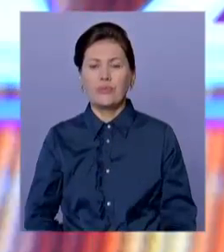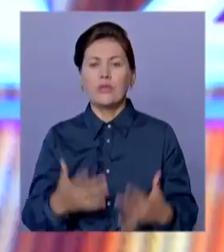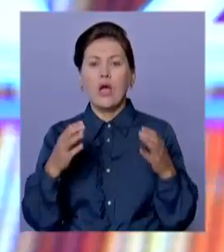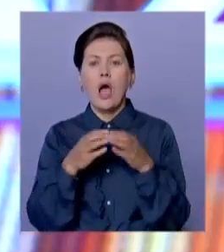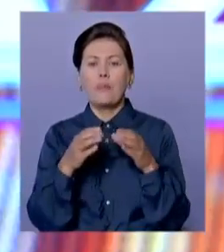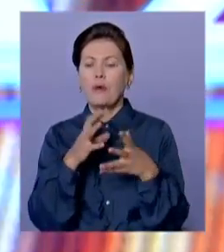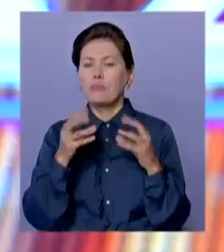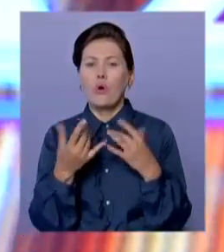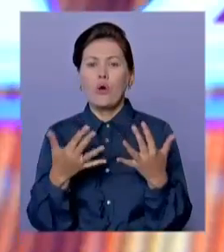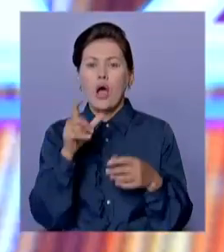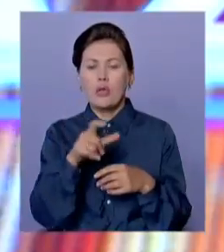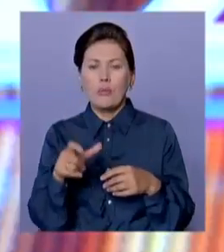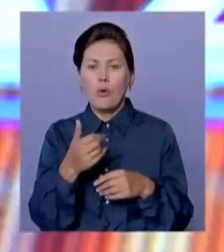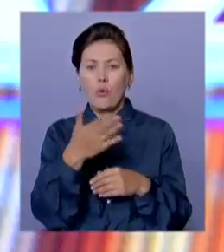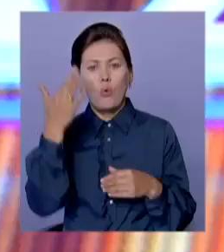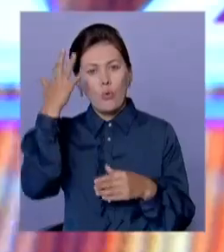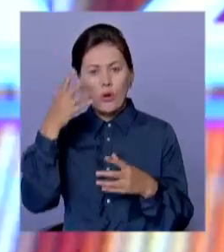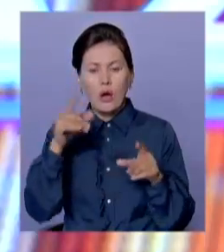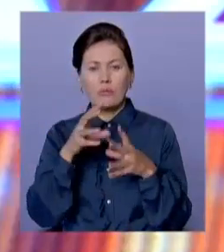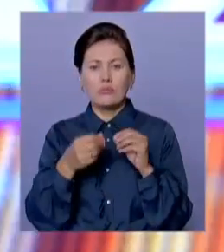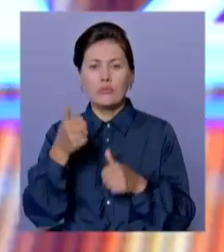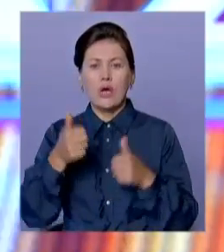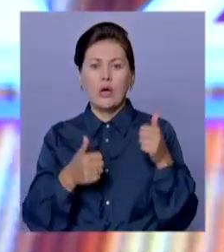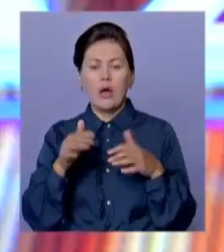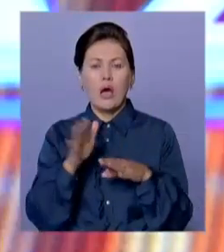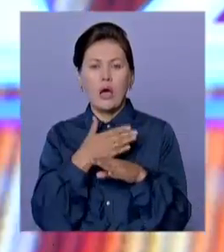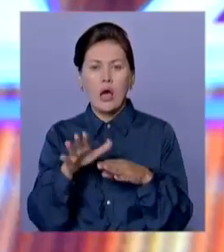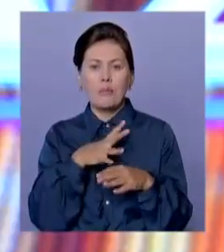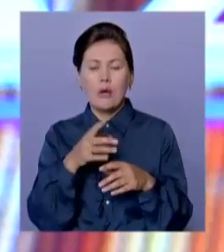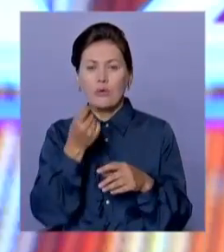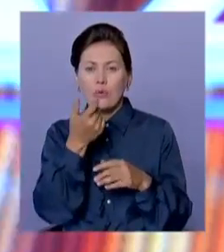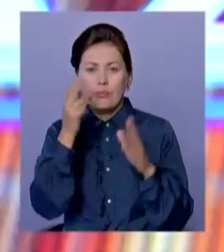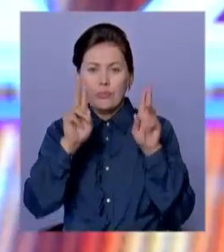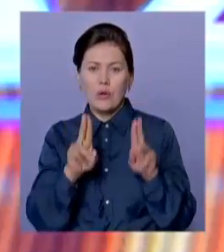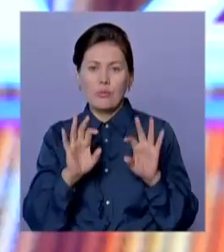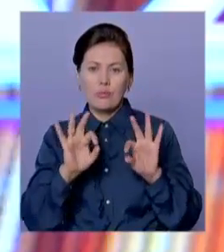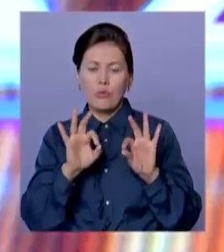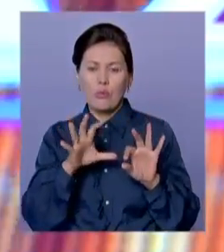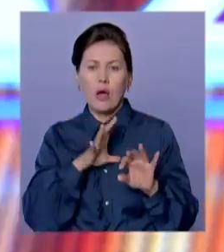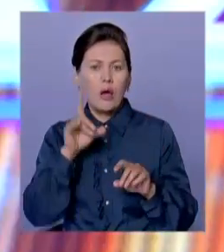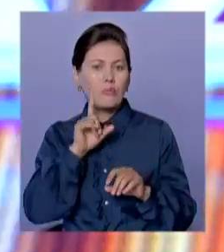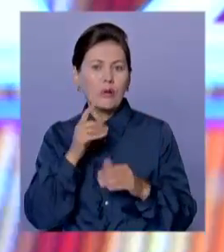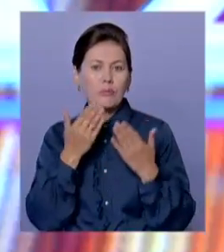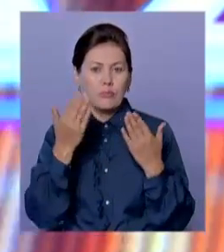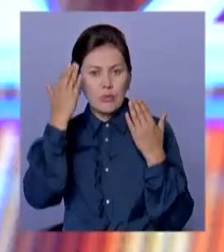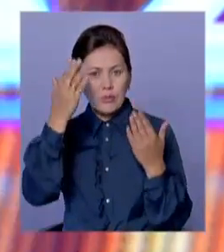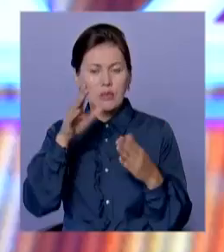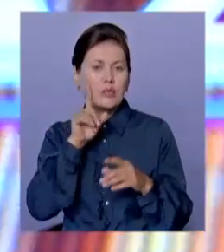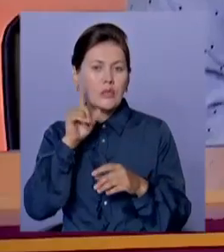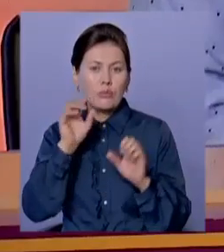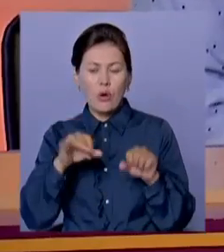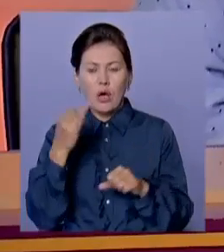болады? Олардың ойыншы алмасу жарыс үстінде сәл-сәл ережесін түсіндіріп өтіңізші, әлде білмейтін жастар көп, мүмкін қызығып